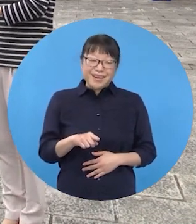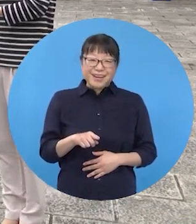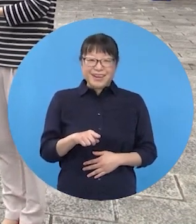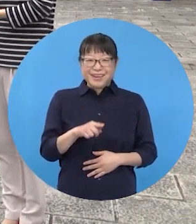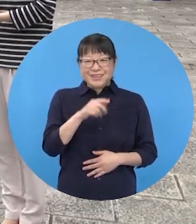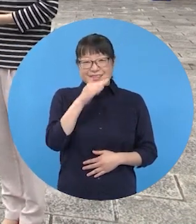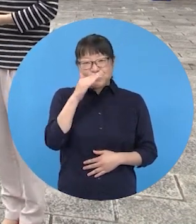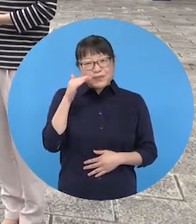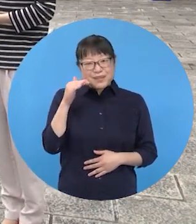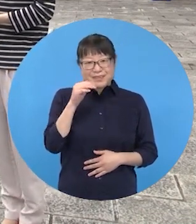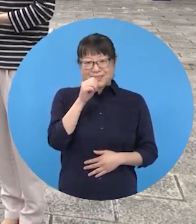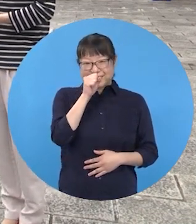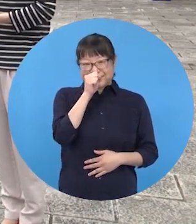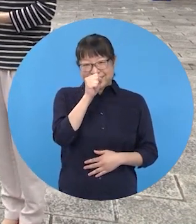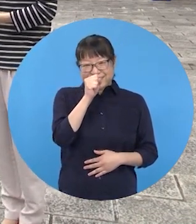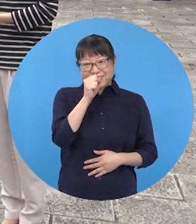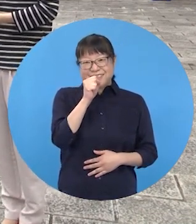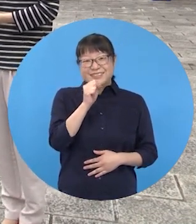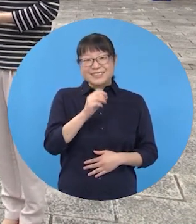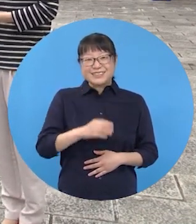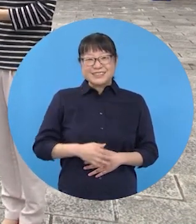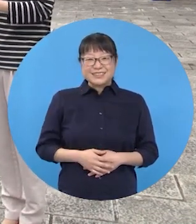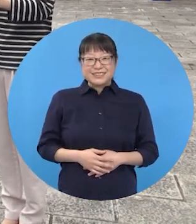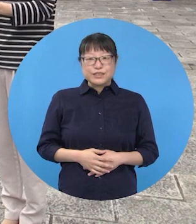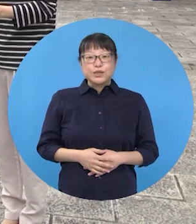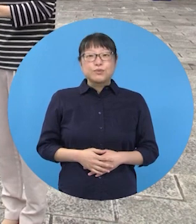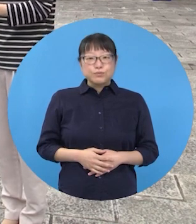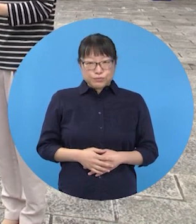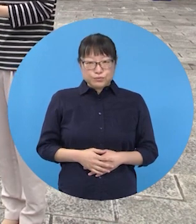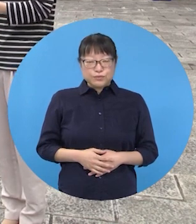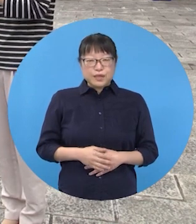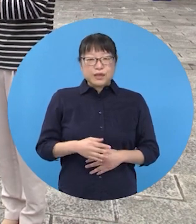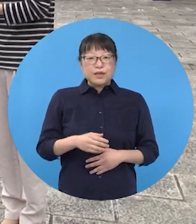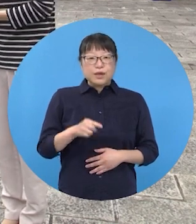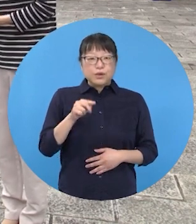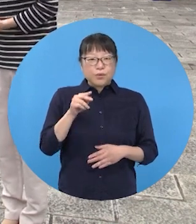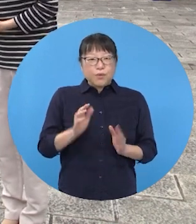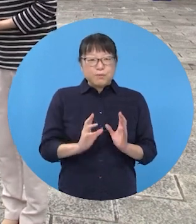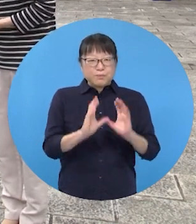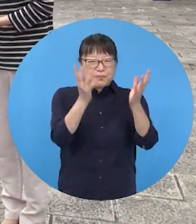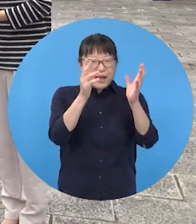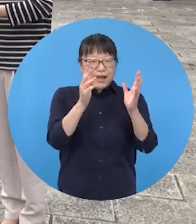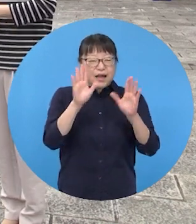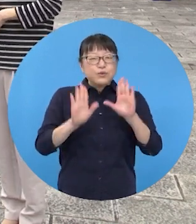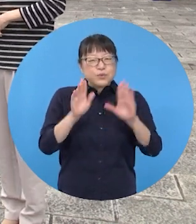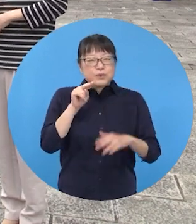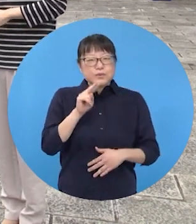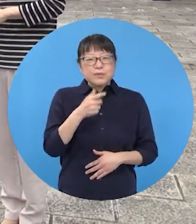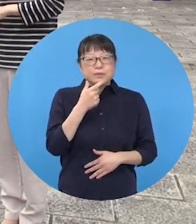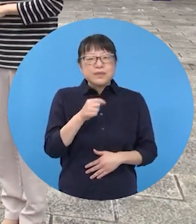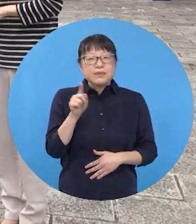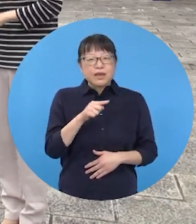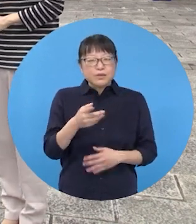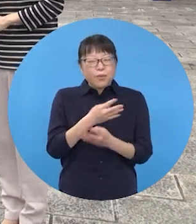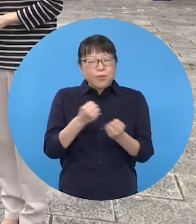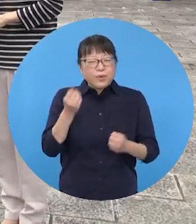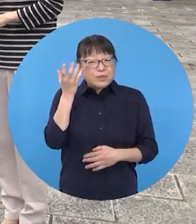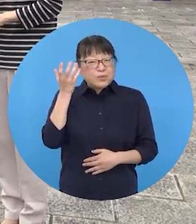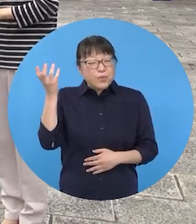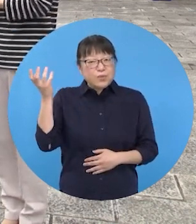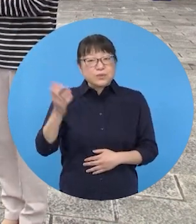わー、貴重な機会ですよね。大勢の方がその瞬間を見てみたいと思われていると思うんです